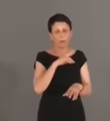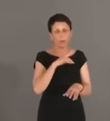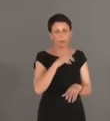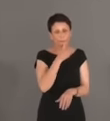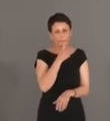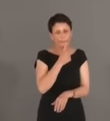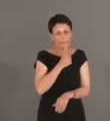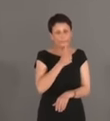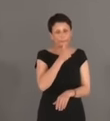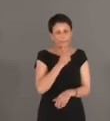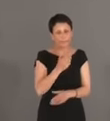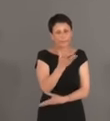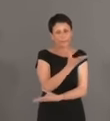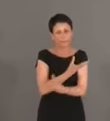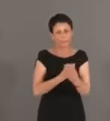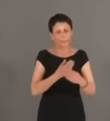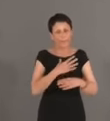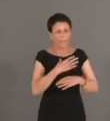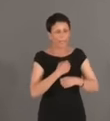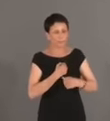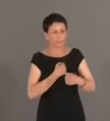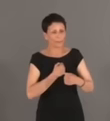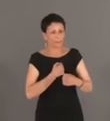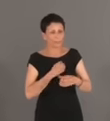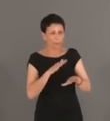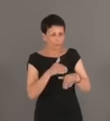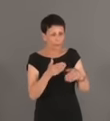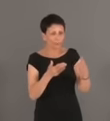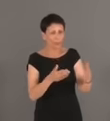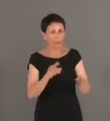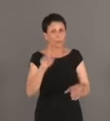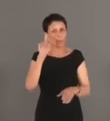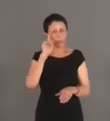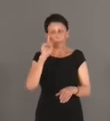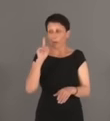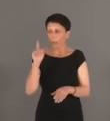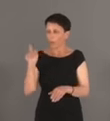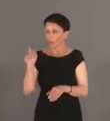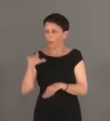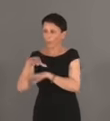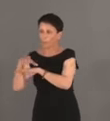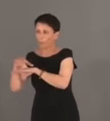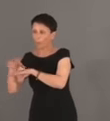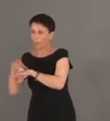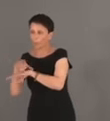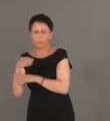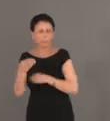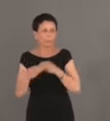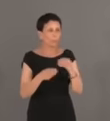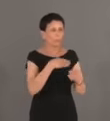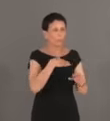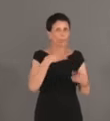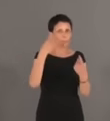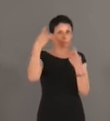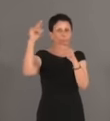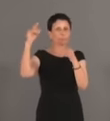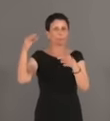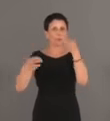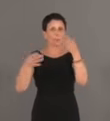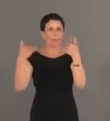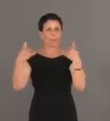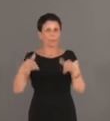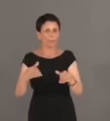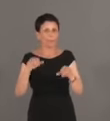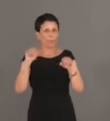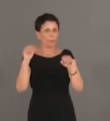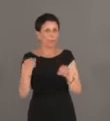années si aucune des institutions ne saisit la justice pour que ce site soit rendu,